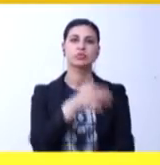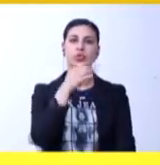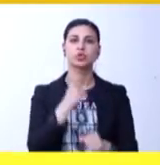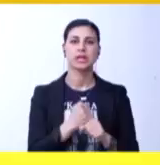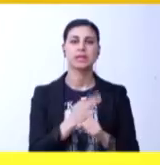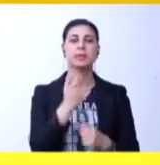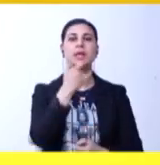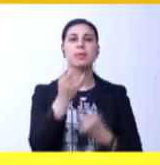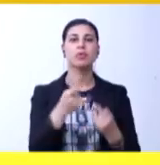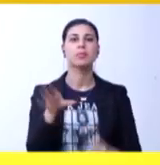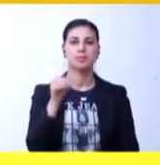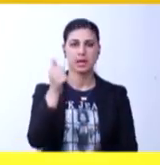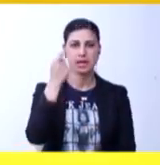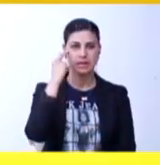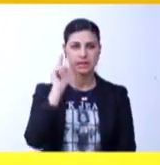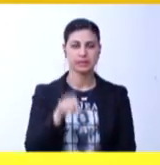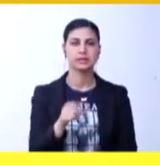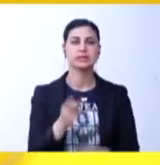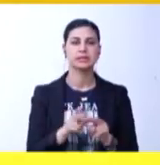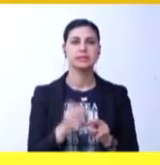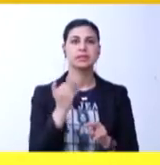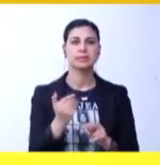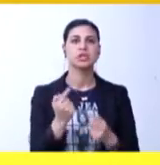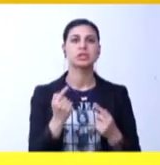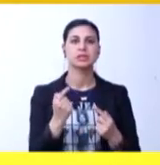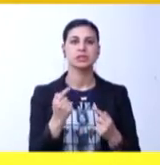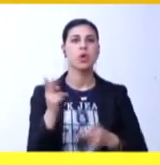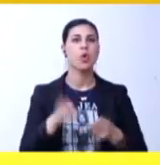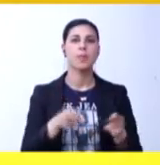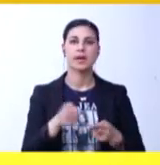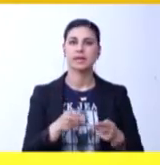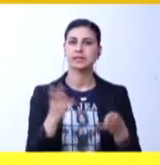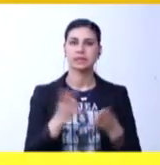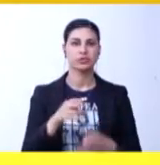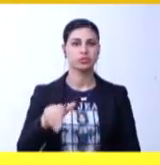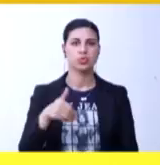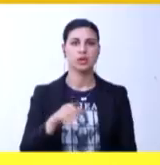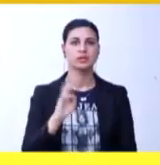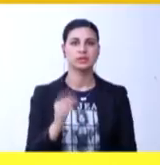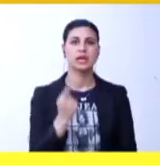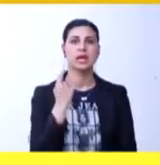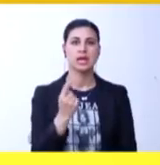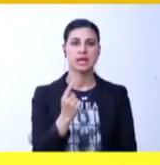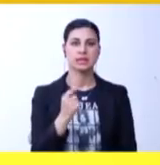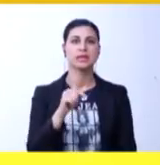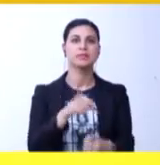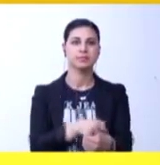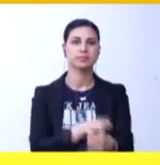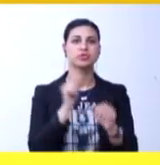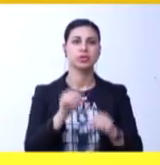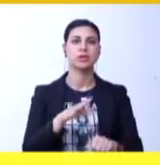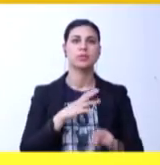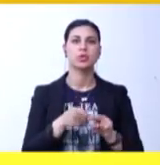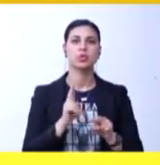ჩვენ მამაყურებელმა ეს ძალიან კარგად იცის, ანუ ამისათვის დიდი გაფართოვებული ოპერაცია სულაც არ არის საჭირო და ერთი კათეტერის მეშვეობით შეიძლება